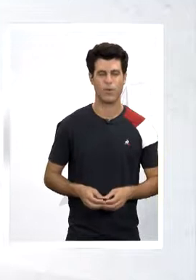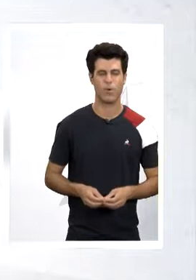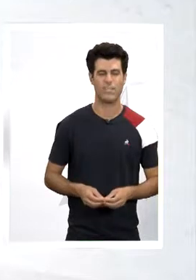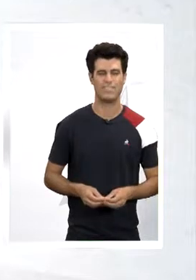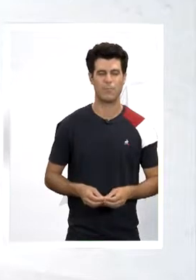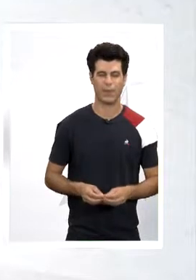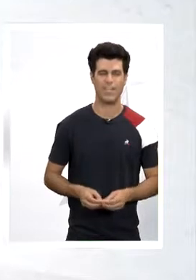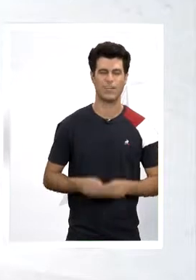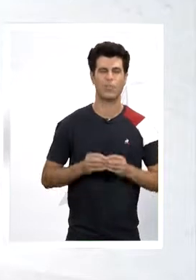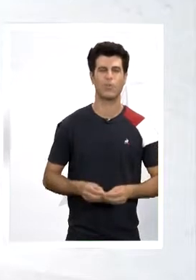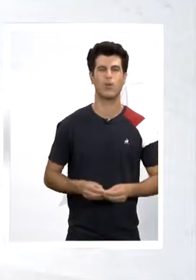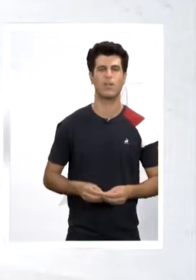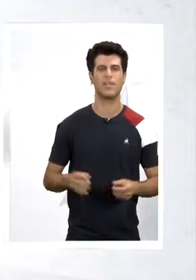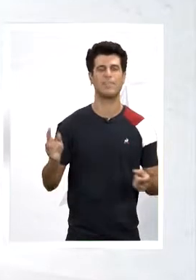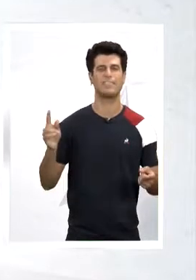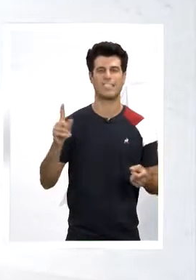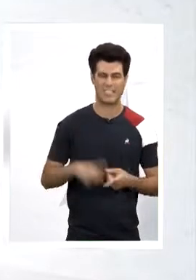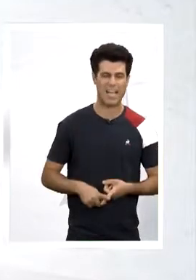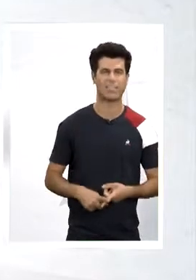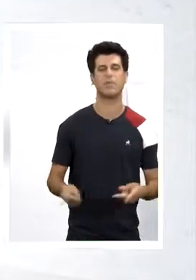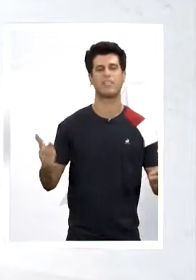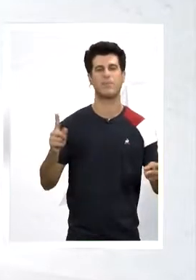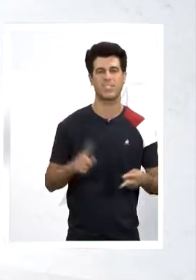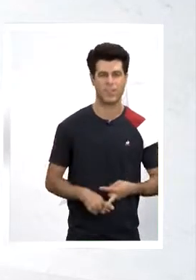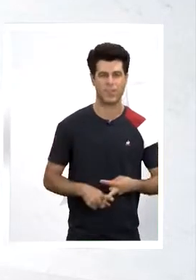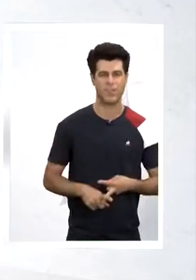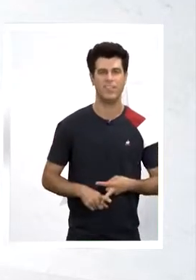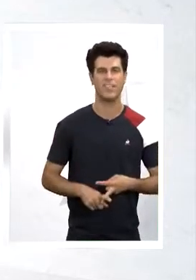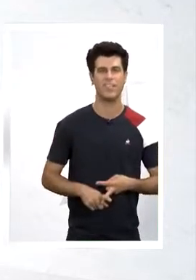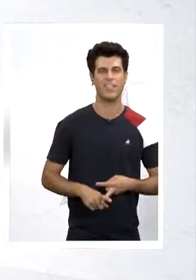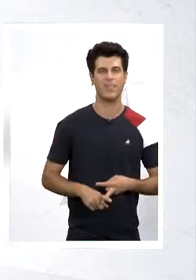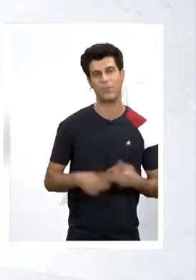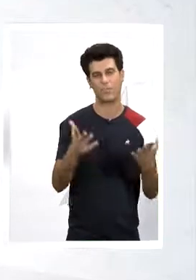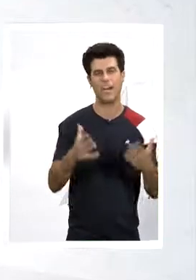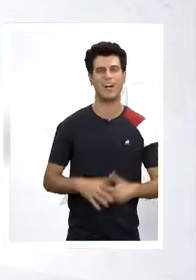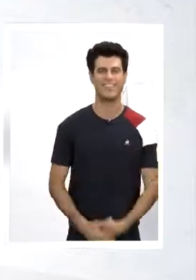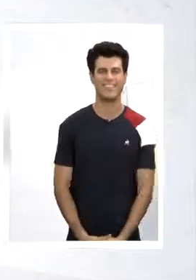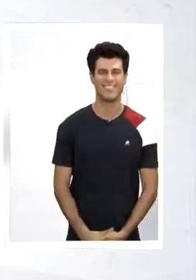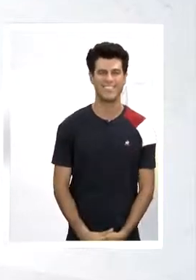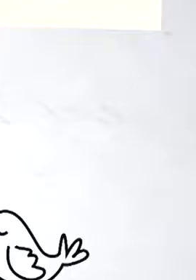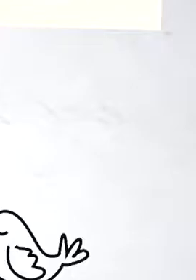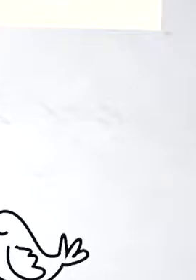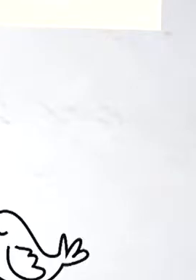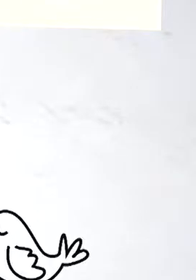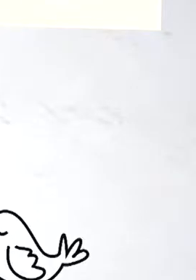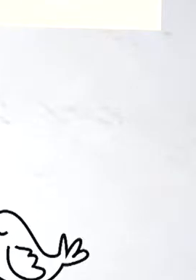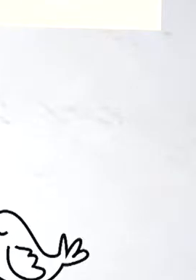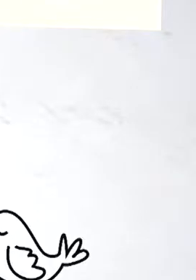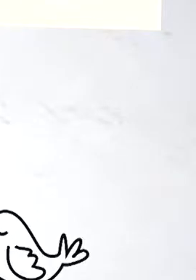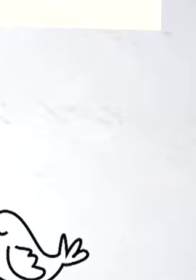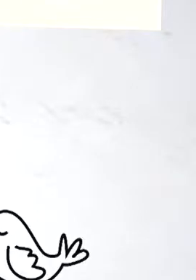קודם כל, מורן, ספרי לי קודם כל באיזה כיתה את, באיזה בית ספר, ואיפה את גרה?